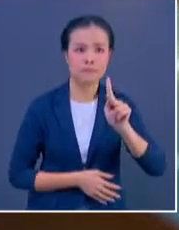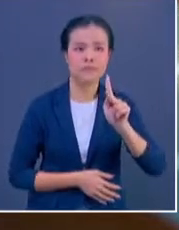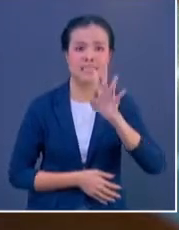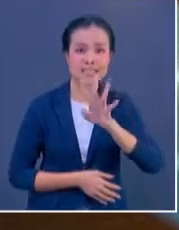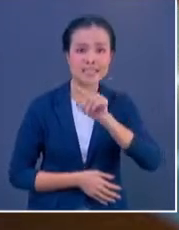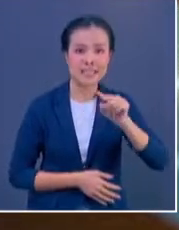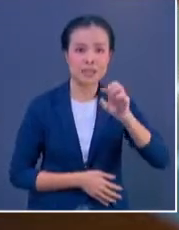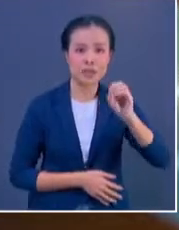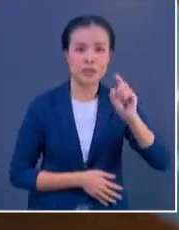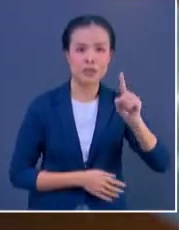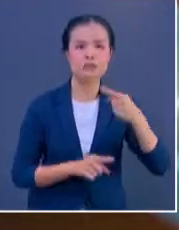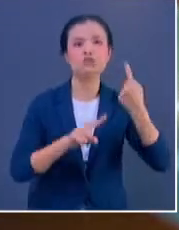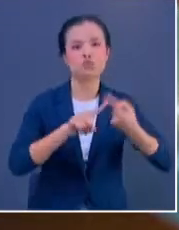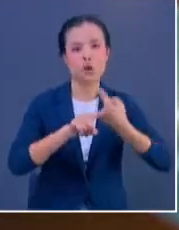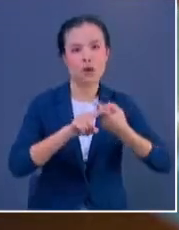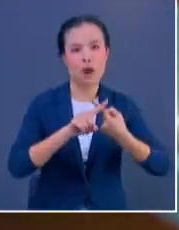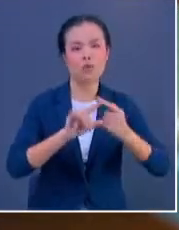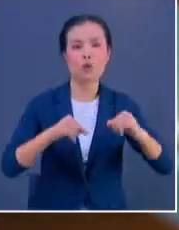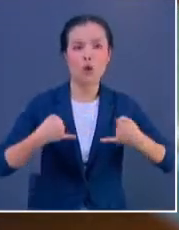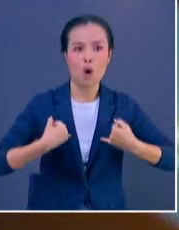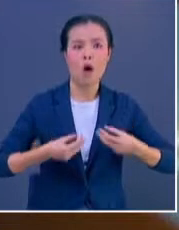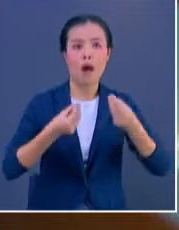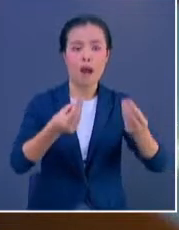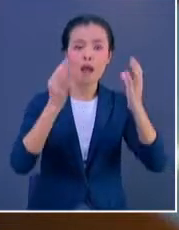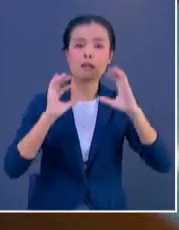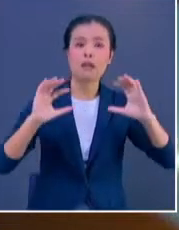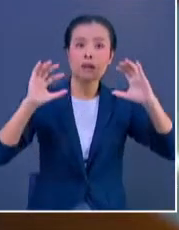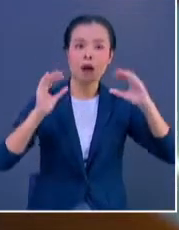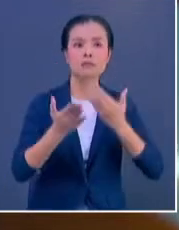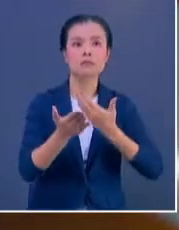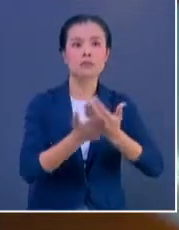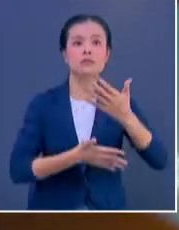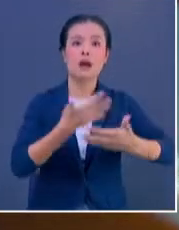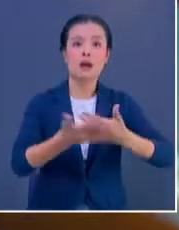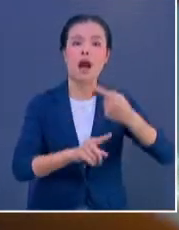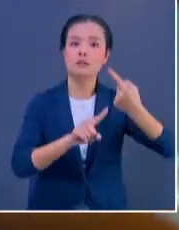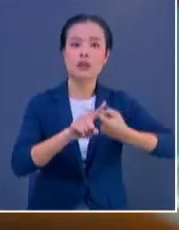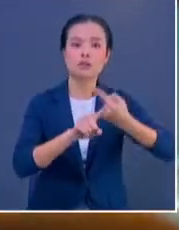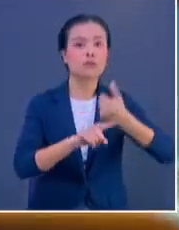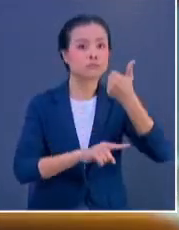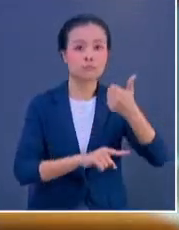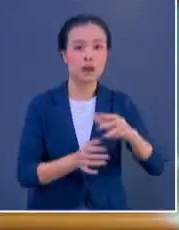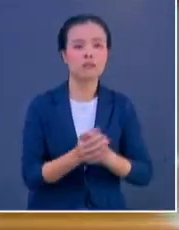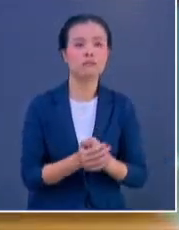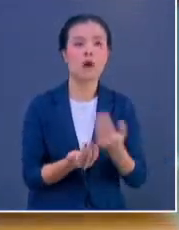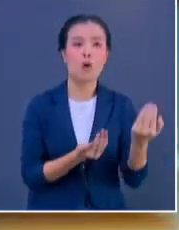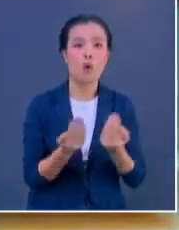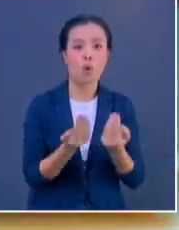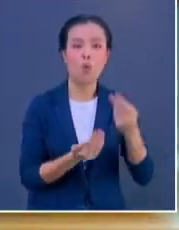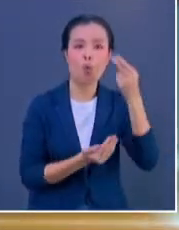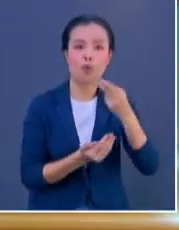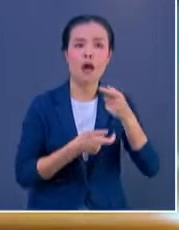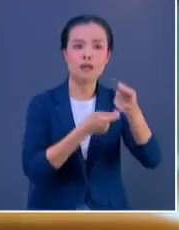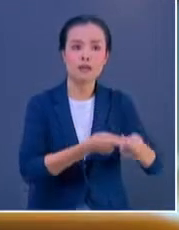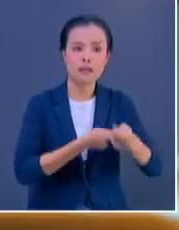4.01 ให้ครอบครองมันแค่ชั่วคราววันหนึ่งต้องคืนหลวงคืนรัฐไม่สามารถซื้อขายหรือให้เช่าได ้หรือว่าจะให้ลูกหลานยังทำที่เกษ